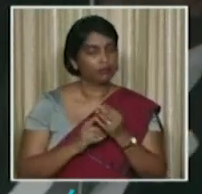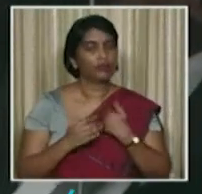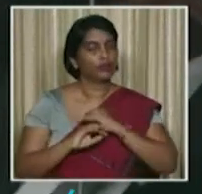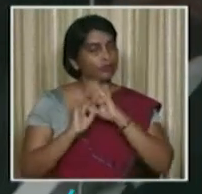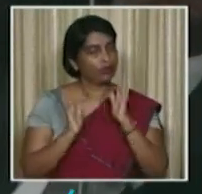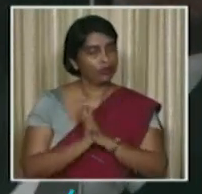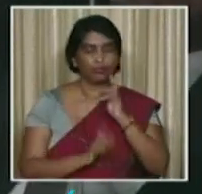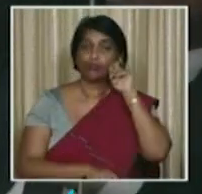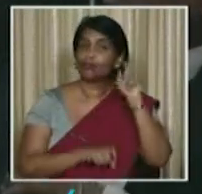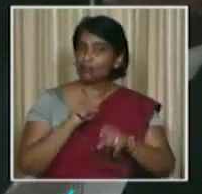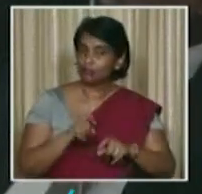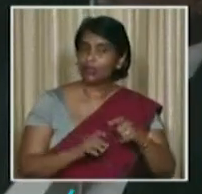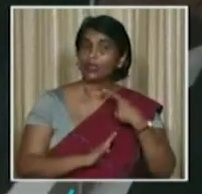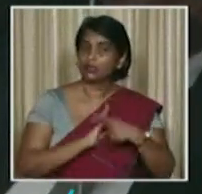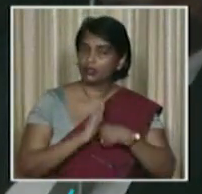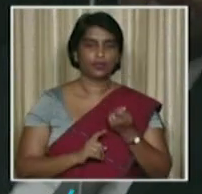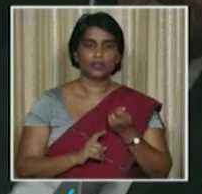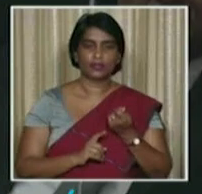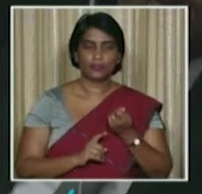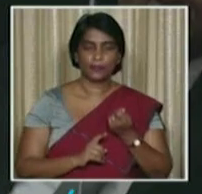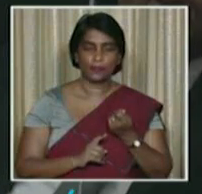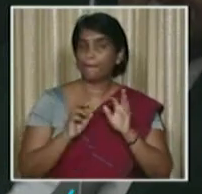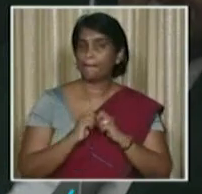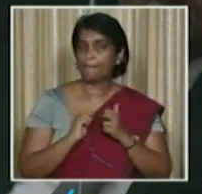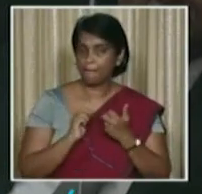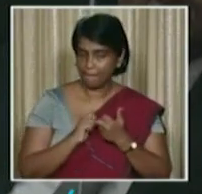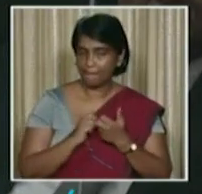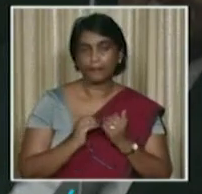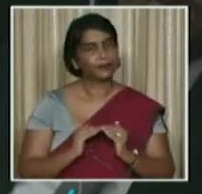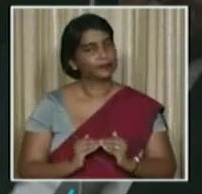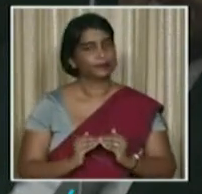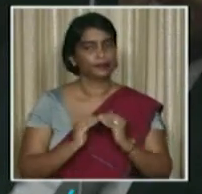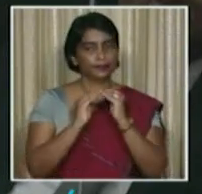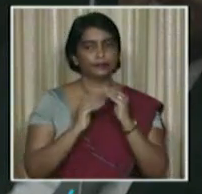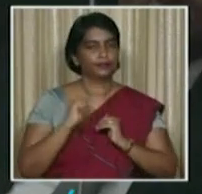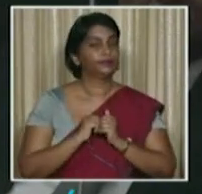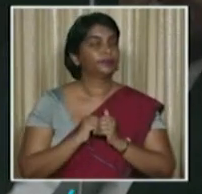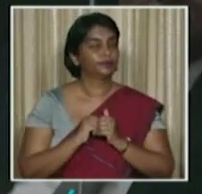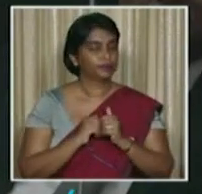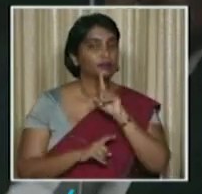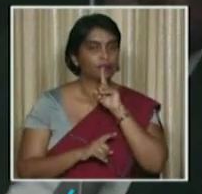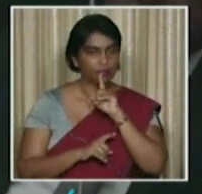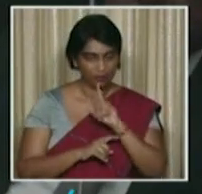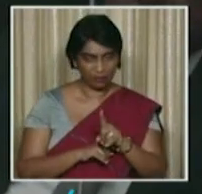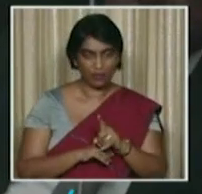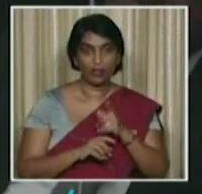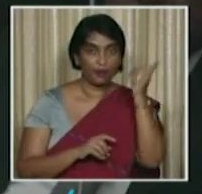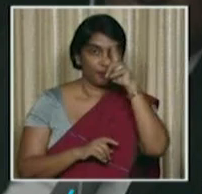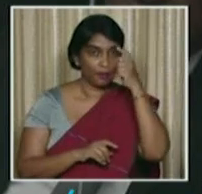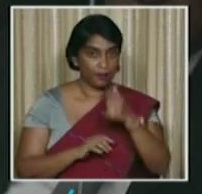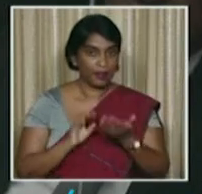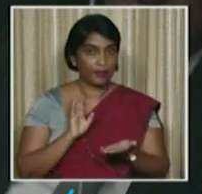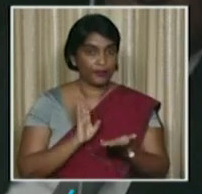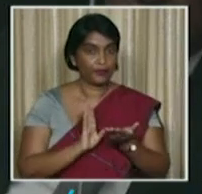සියලු ජනතාවට දේශීය ව්‍යාපාරිකයන්ට මේ අර්බුදයෙන් ගොඩේම සඳහා වූ ක්‍රියා මාර්ගයේ නිරත වෙමු. වැටුප් වැඩිවීමක්